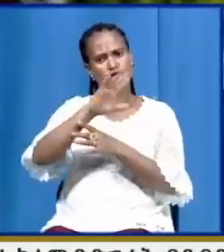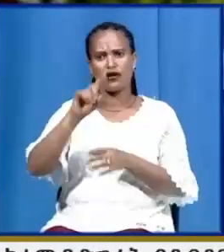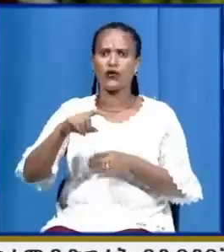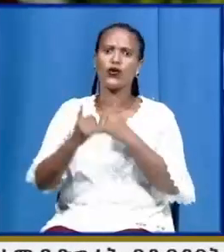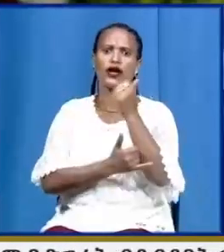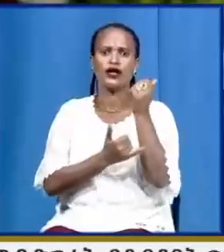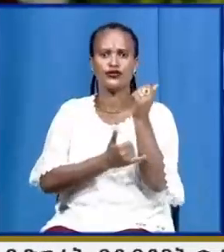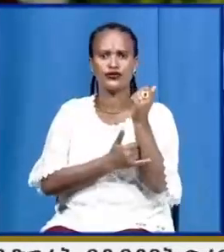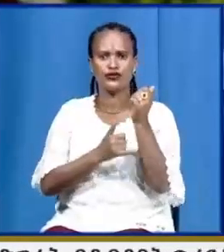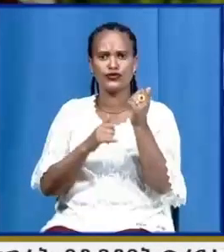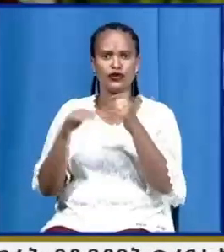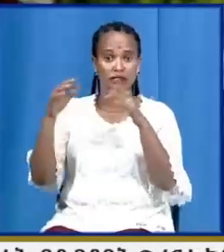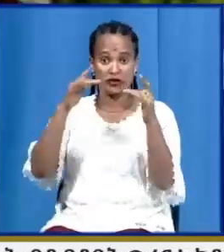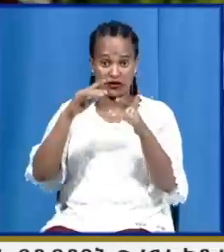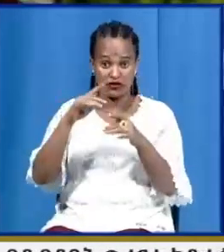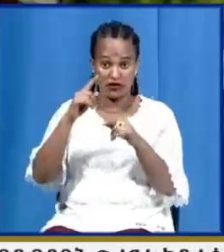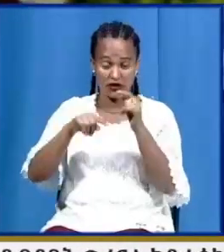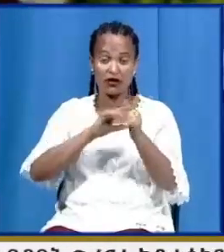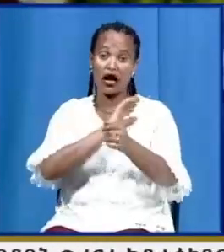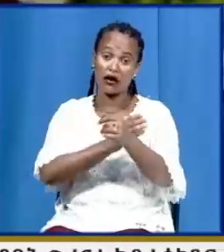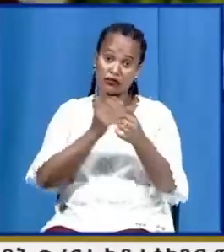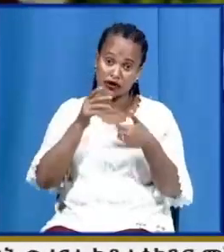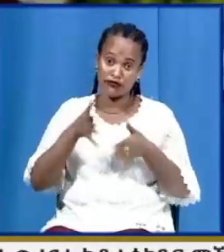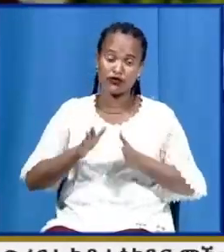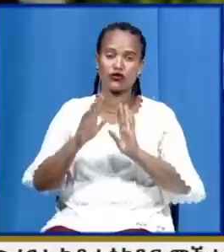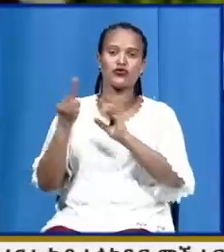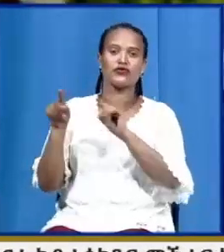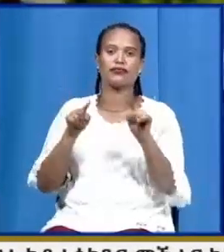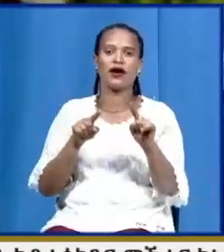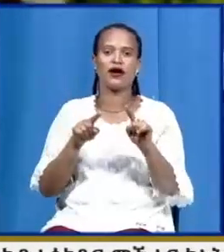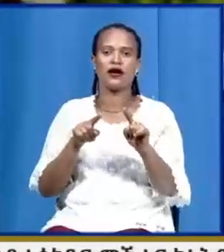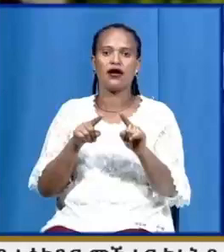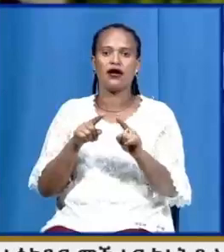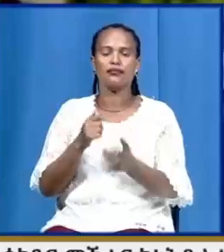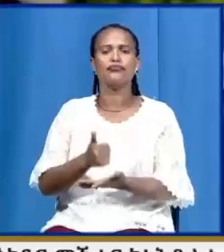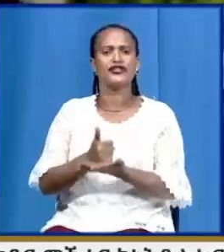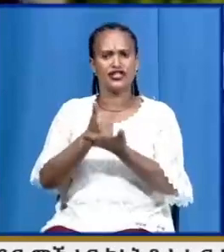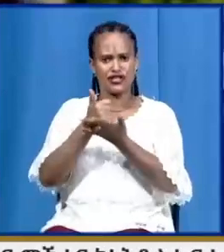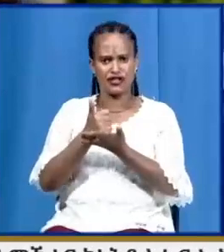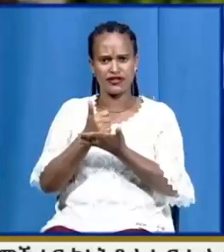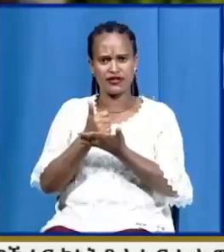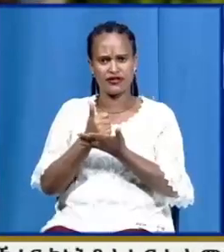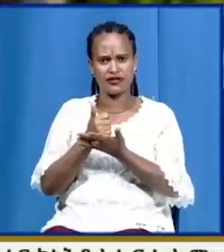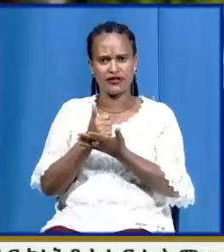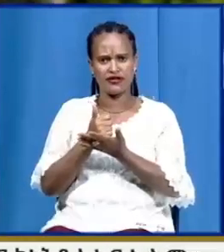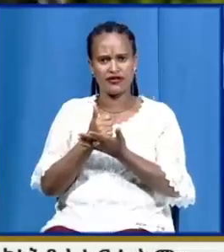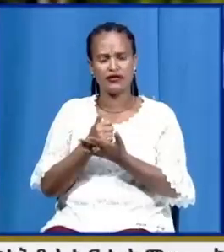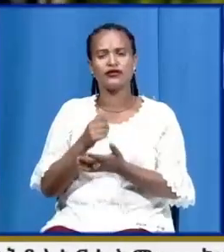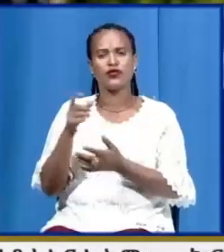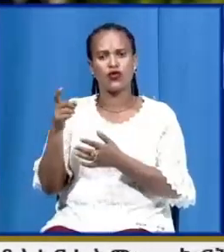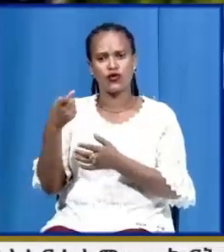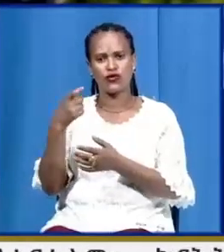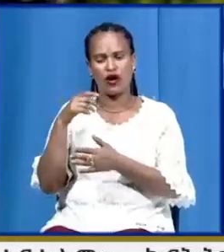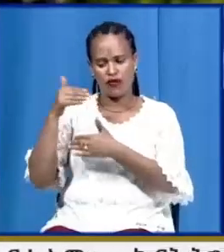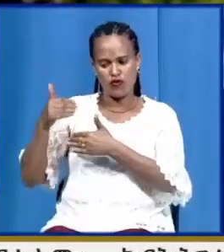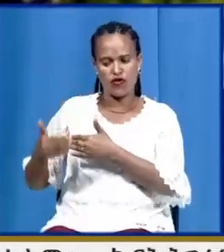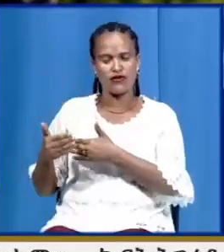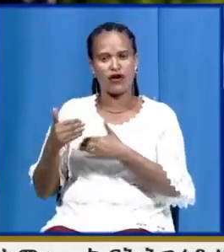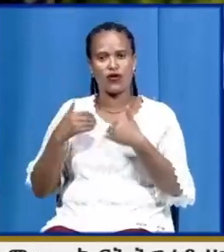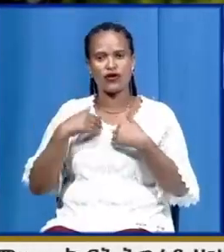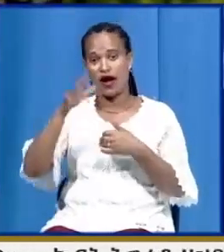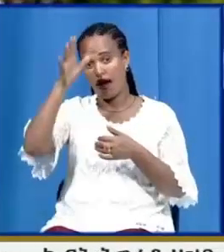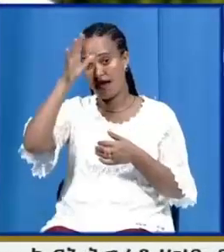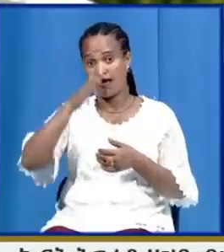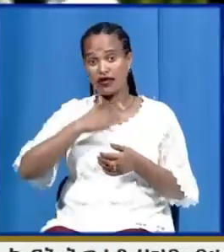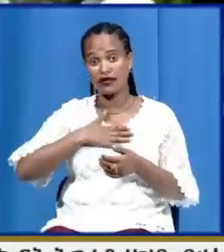ኢሉ ምግዳል ለይኽእል ዓቕሚ ለይፈደቀደሉ ኸማን ብደጀን ብለለዎ ኣብ ማእገርና ምስኣቶም ኣጎነና